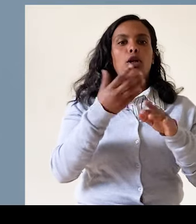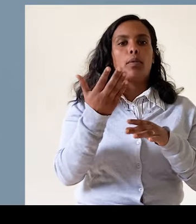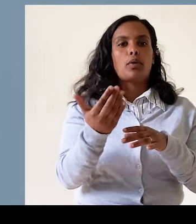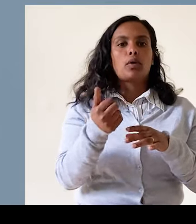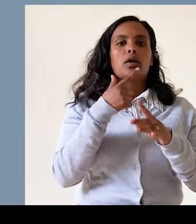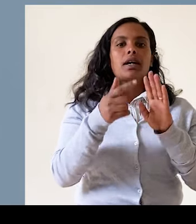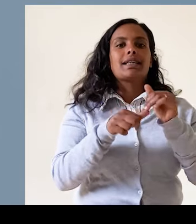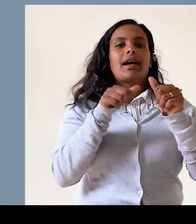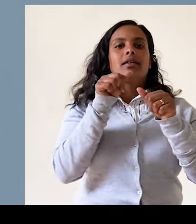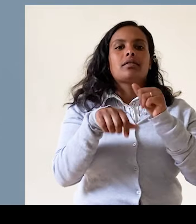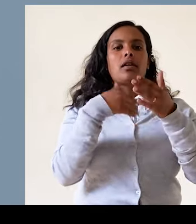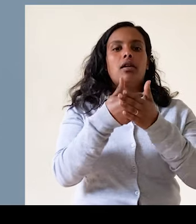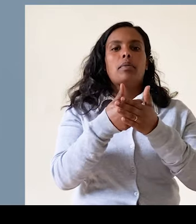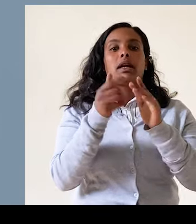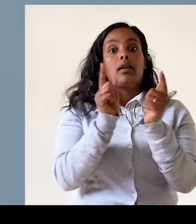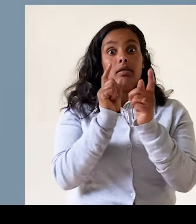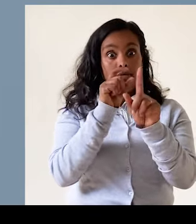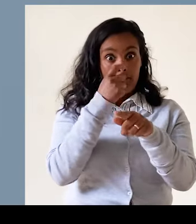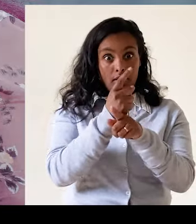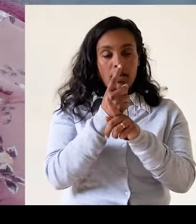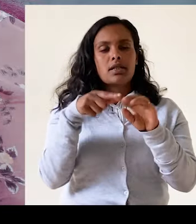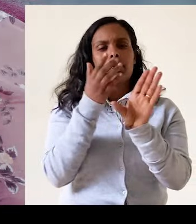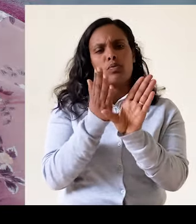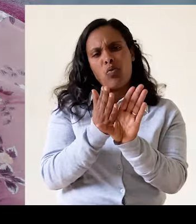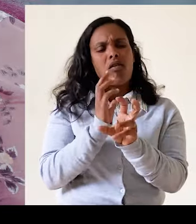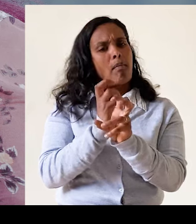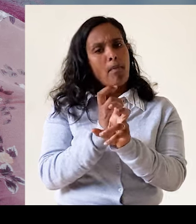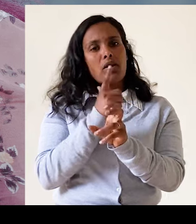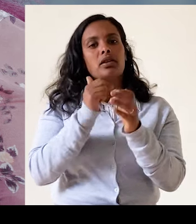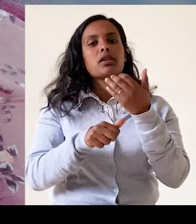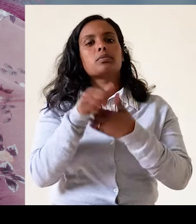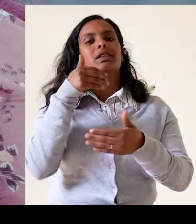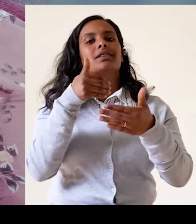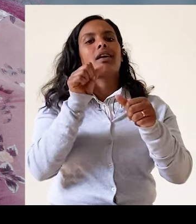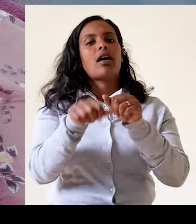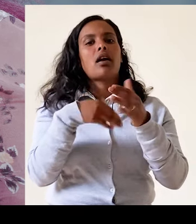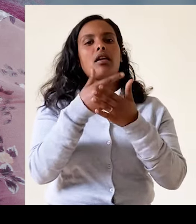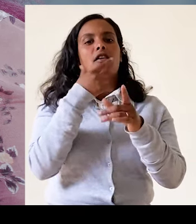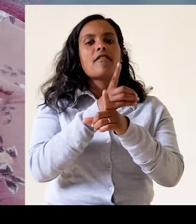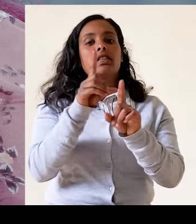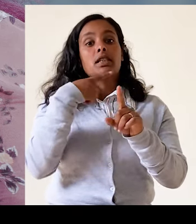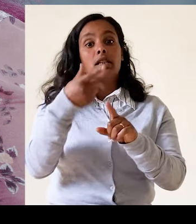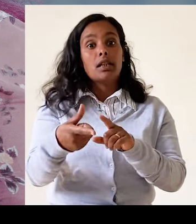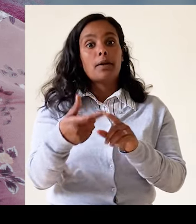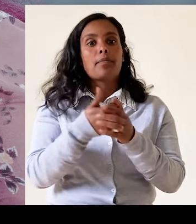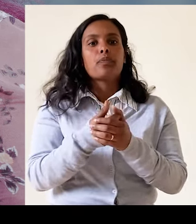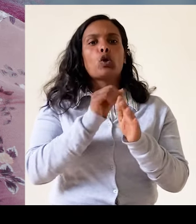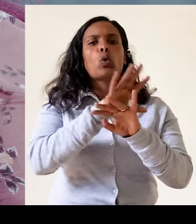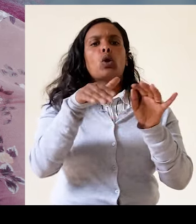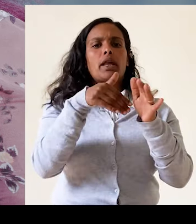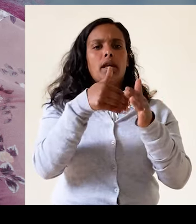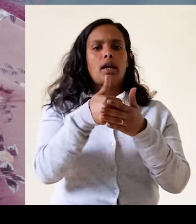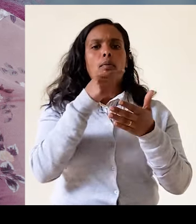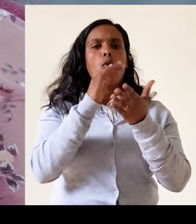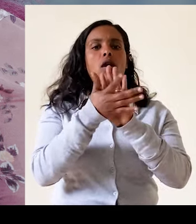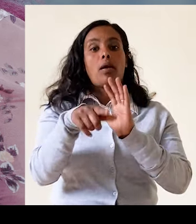ነበሩ፣ ከዚሁ ከጥቃቱ ጋር በተገናኘ አይደለ? ስነ ልቦናዊ የደረሰብሽ ጥቃት አለ። ስለዚህ ፍትህ ስንል